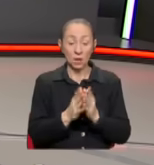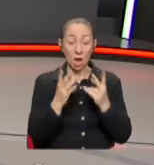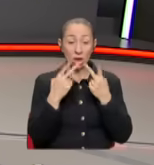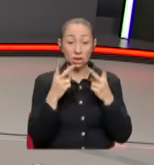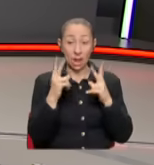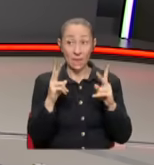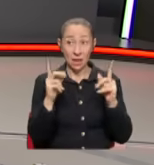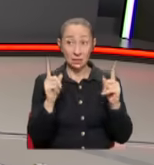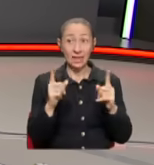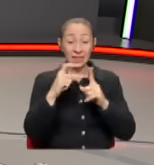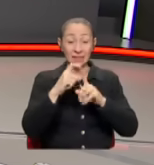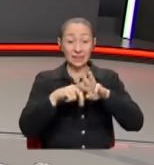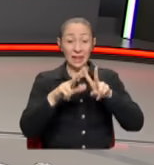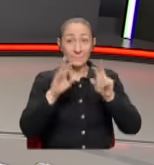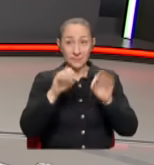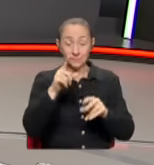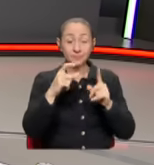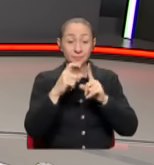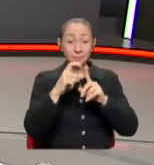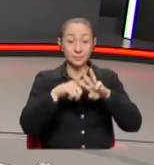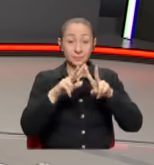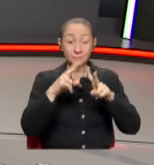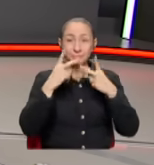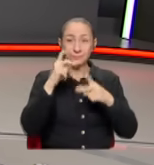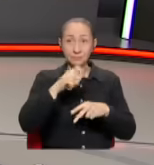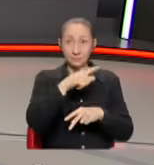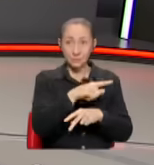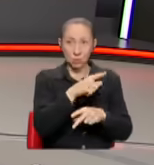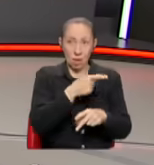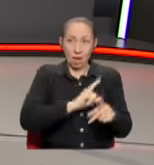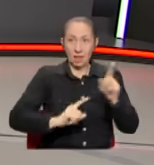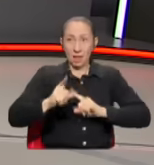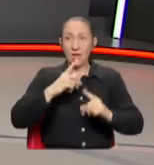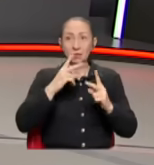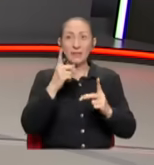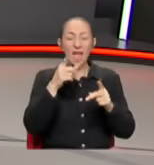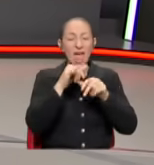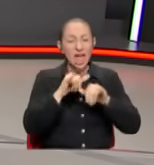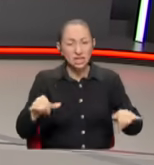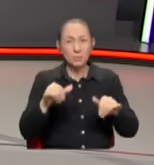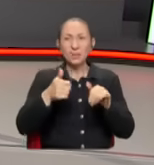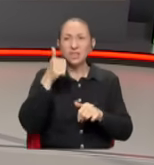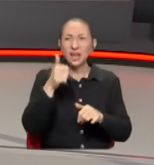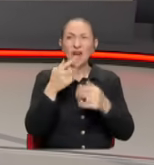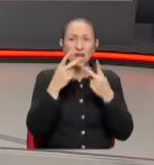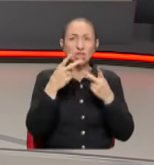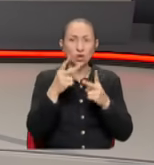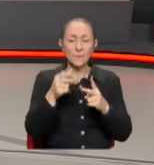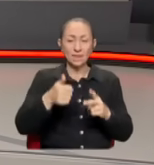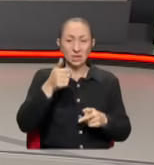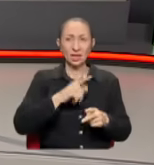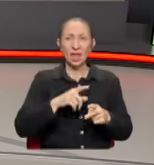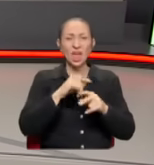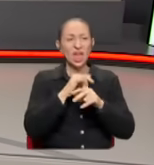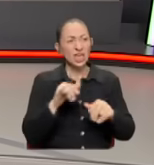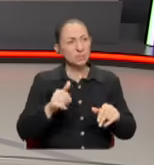açıklama sırasında DEM Parti'den başlayalım. DEM Partisi'nin açıklama sırasında bu adayların açıklaması. Bir eş başkanlar açıklıyor, başkan adayları.